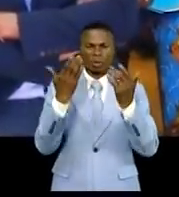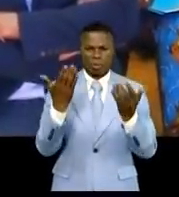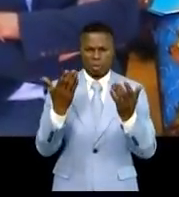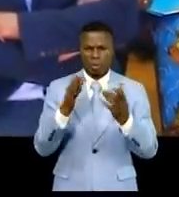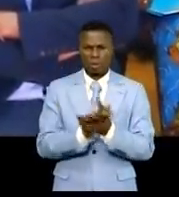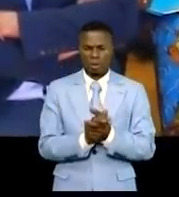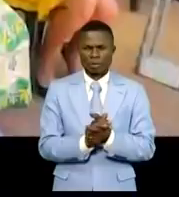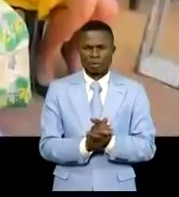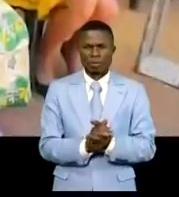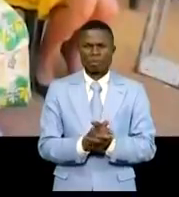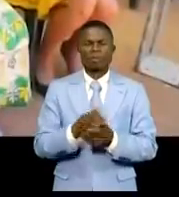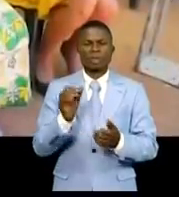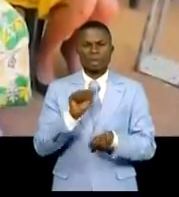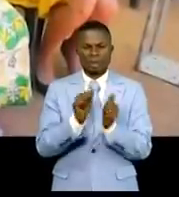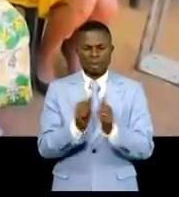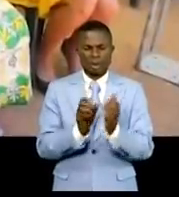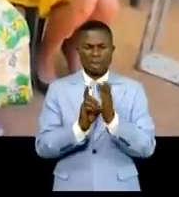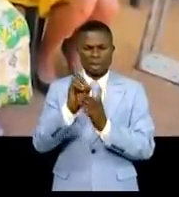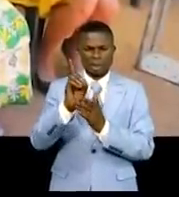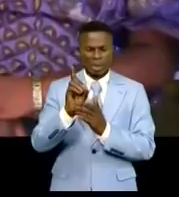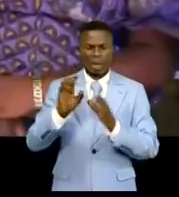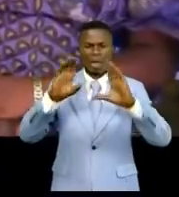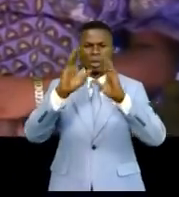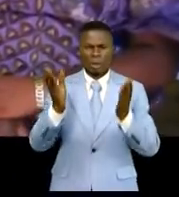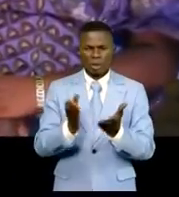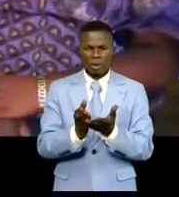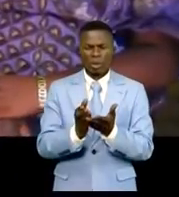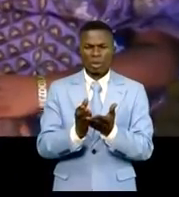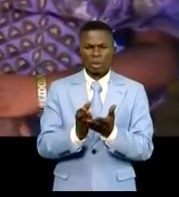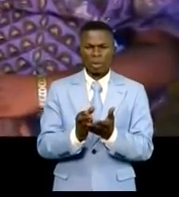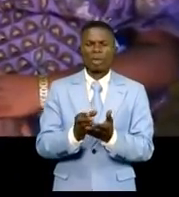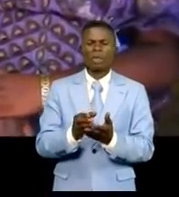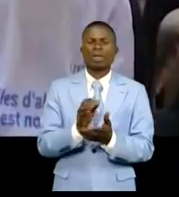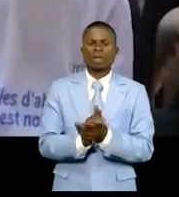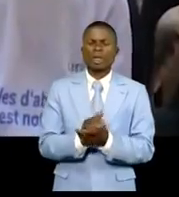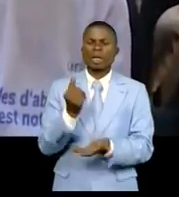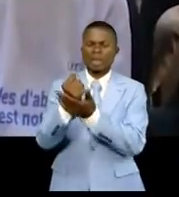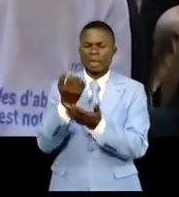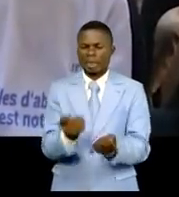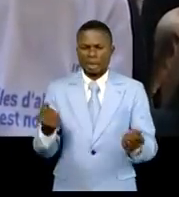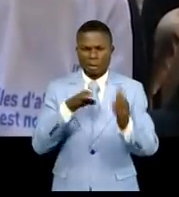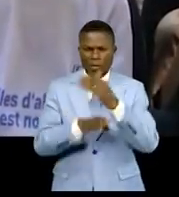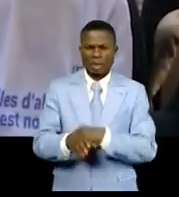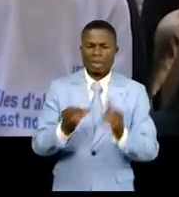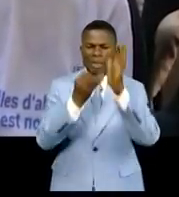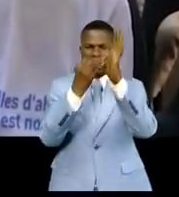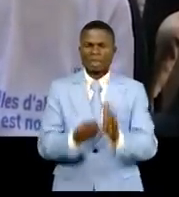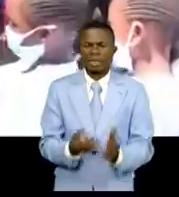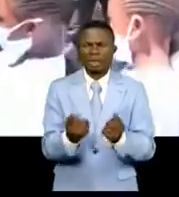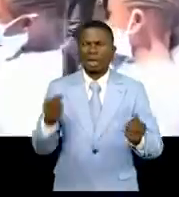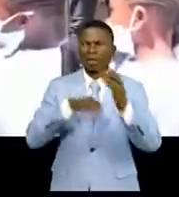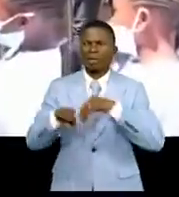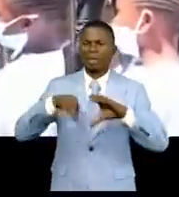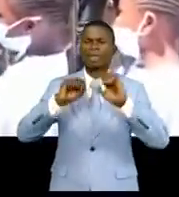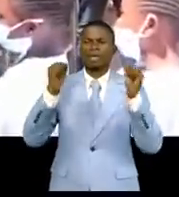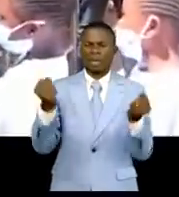par l'Association des femmes pour le développement communautaire AFEM-DECO étant de réinsérer au moins 500 enfants dans la société pour toute